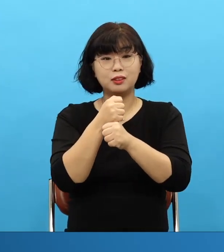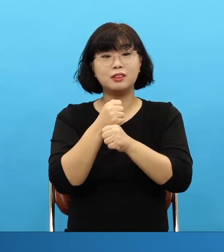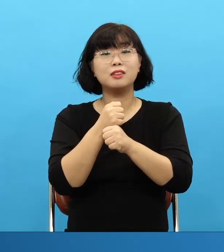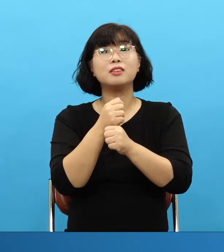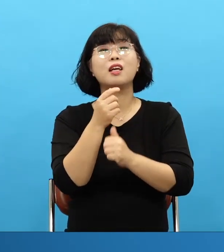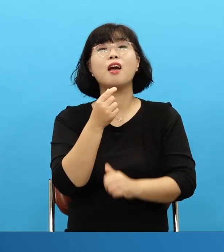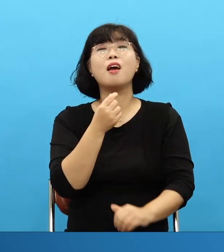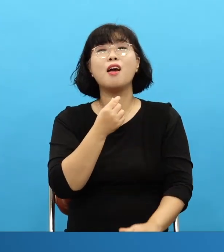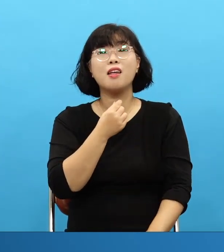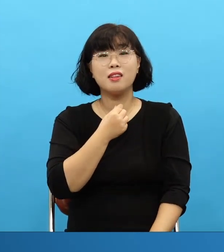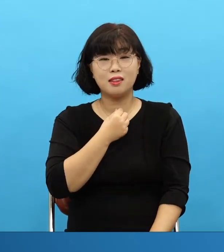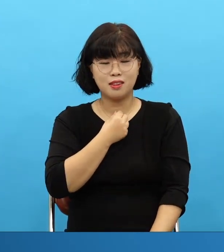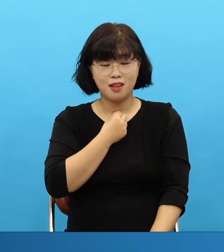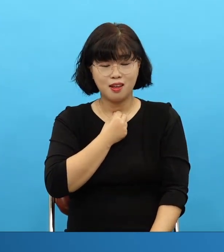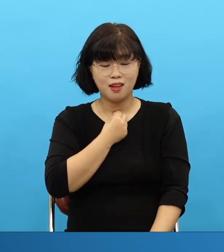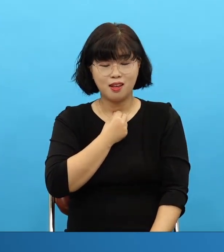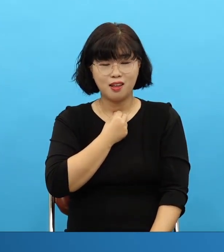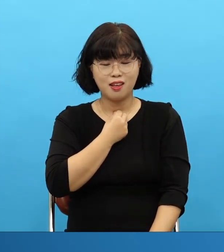흐르네